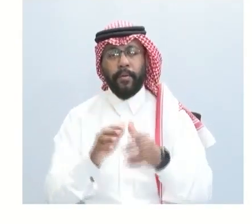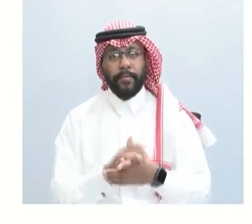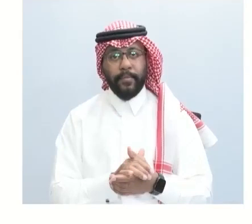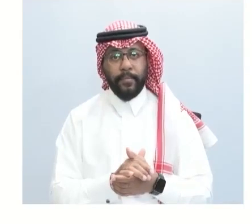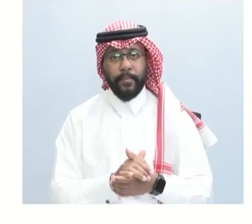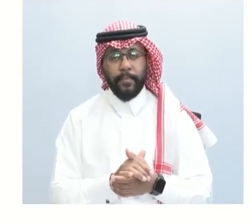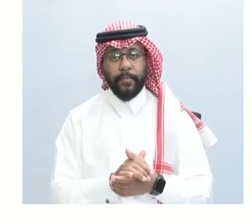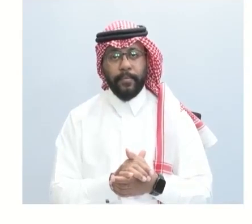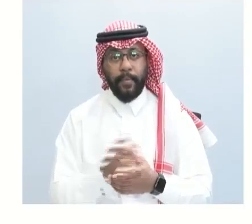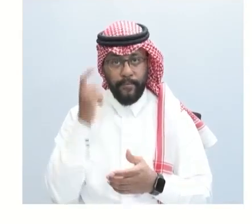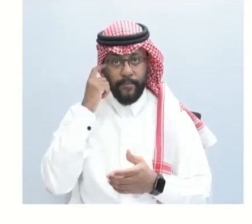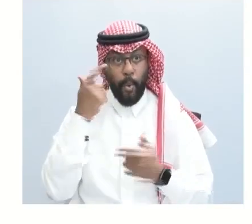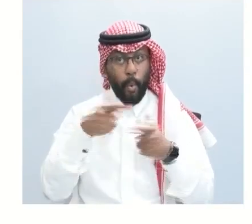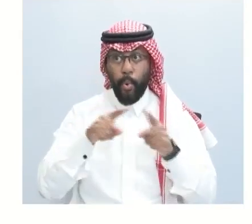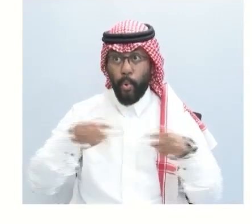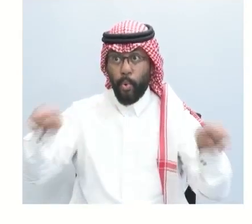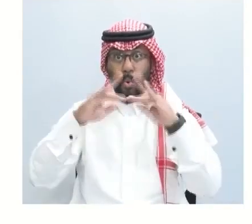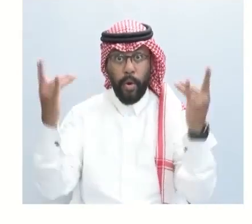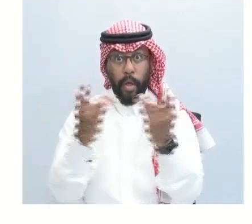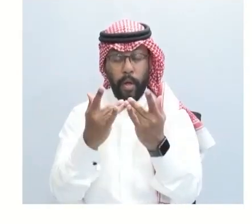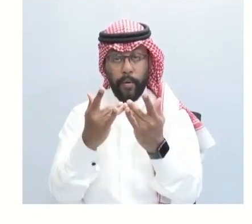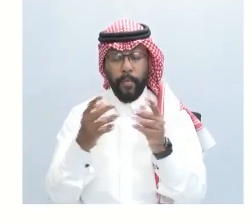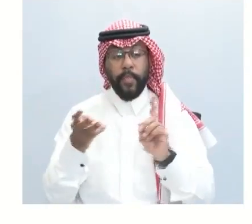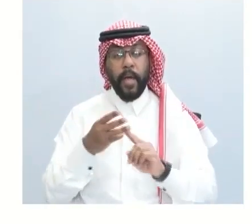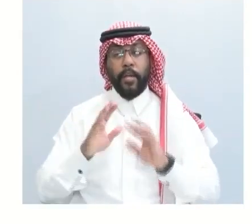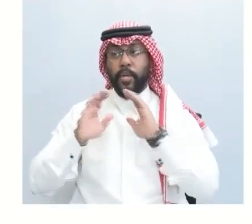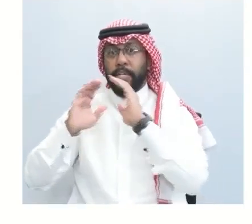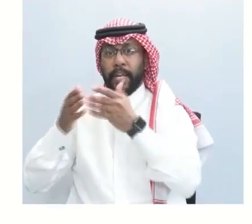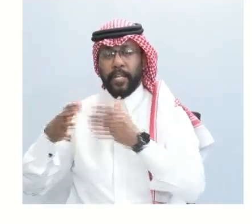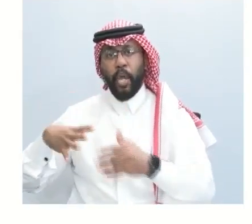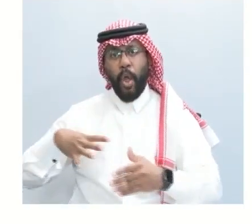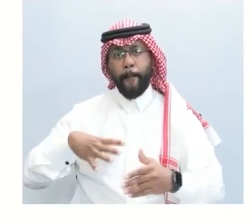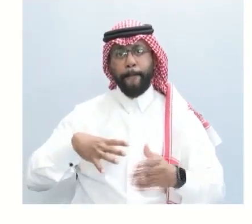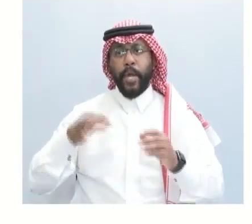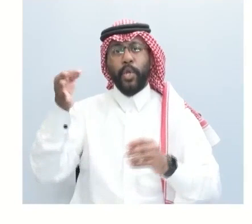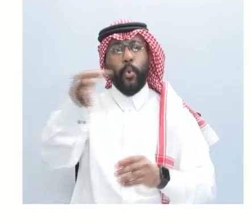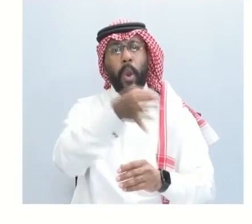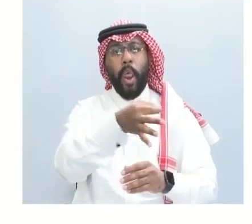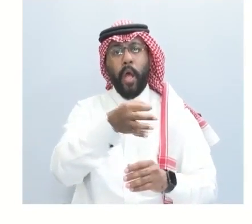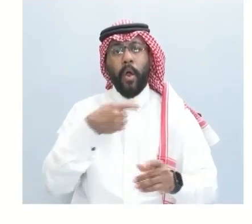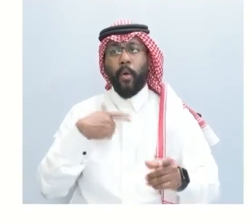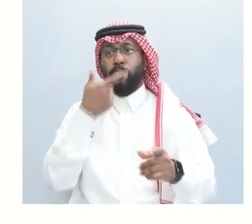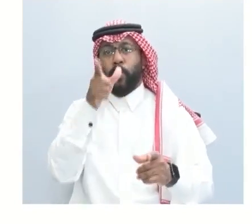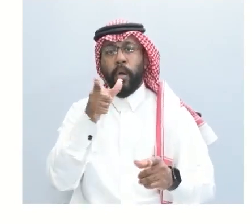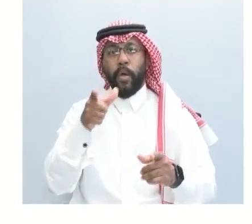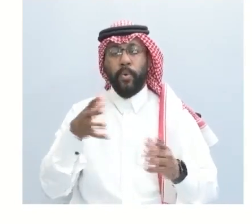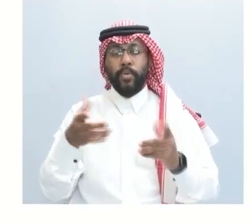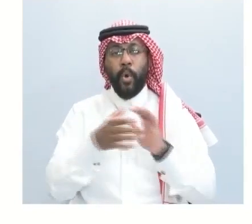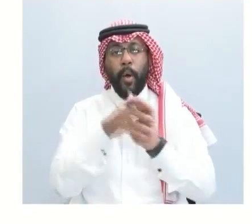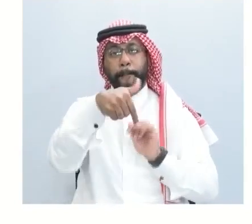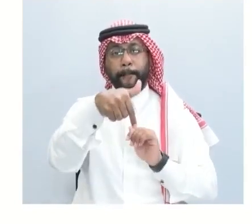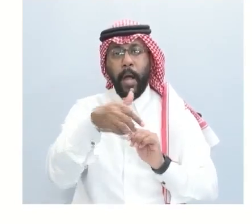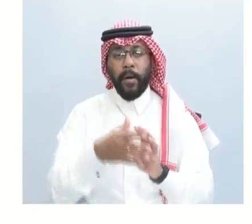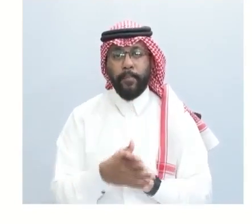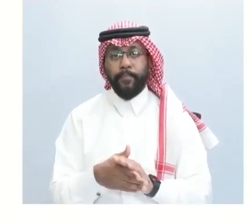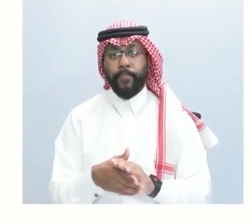او غير منتمي الحديث عن امام جمهور رئيس دوله يلقي كلمه بلاده في احد مؤتمرات القمه وايضا مذيع تلفزيوني